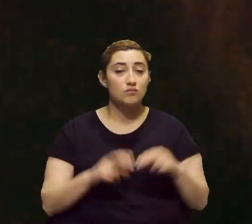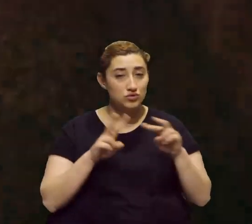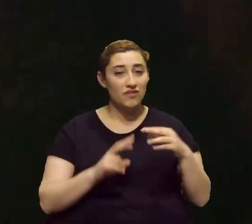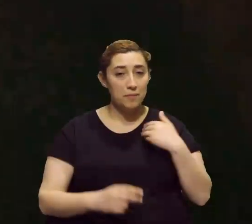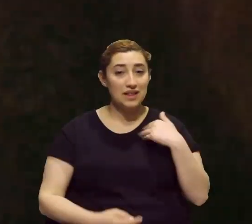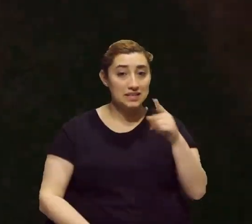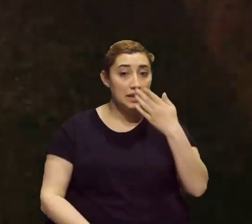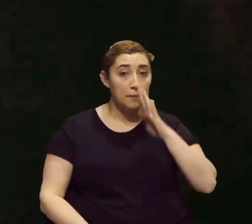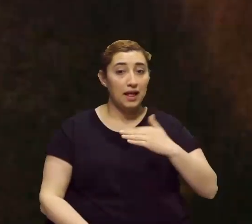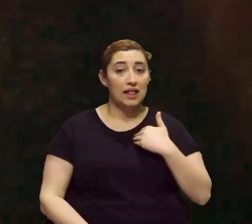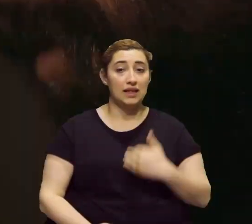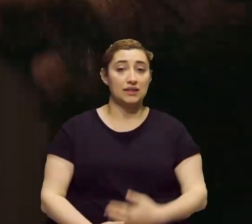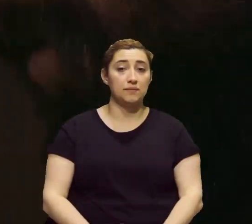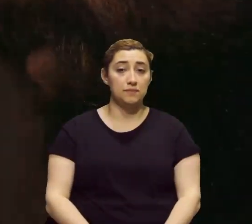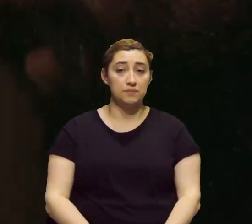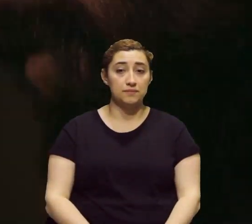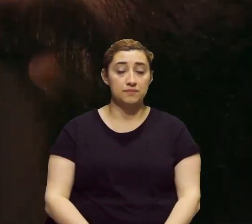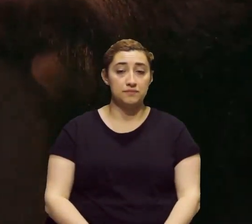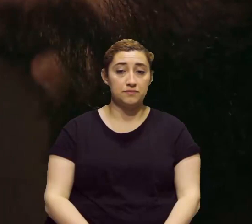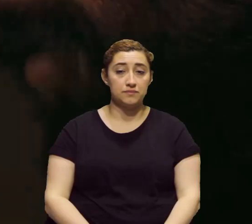Mustafa, ben de seni bekliyordum.